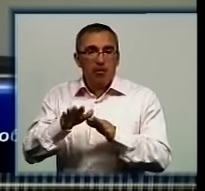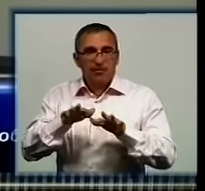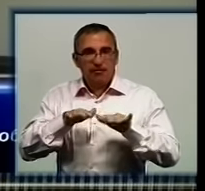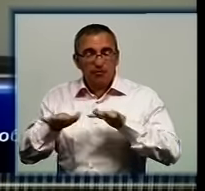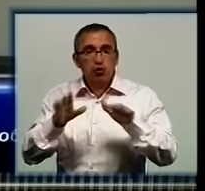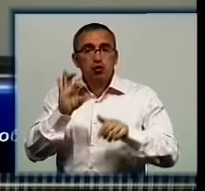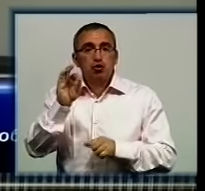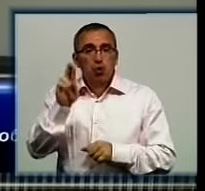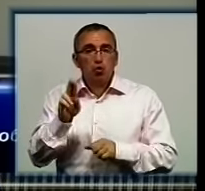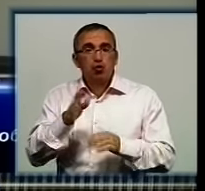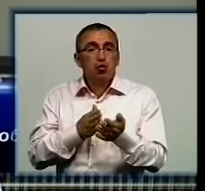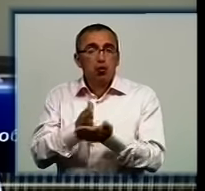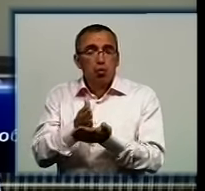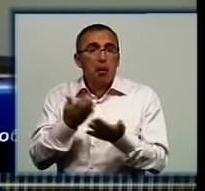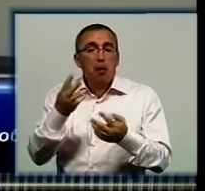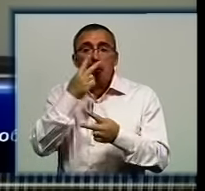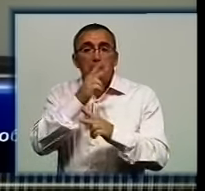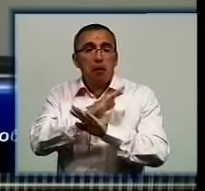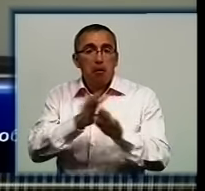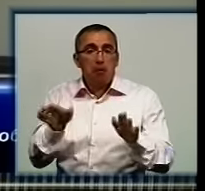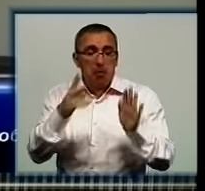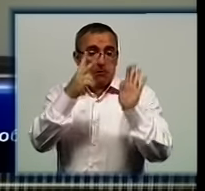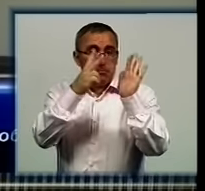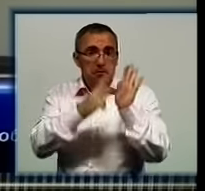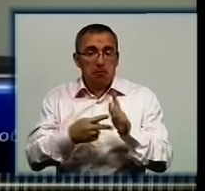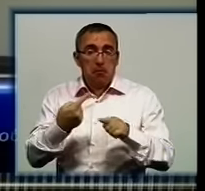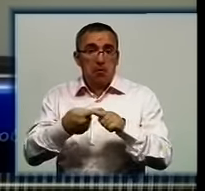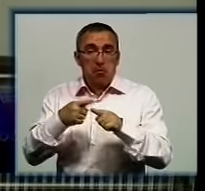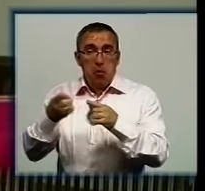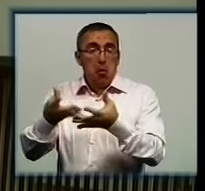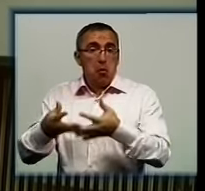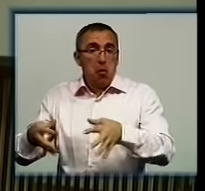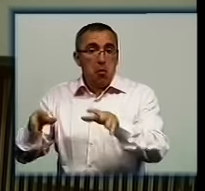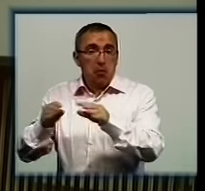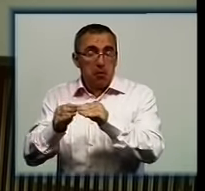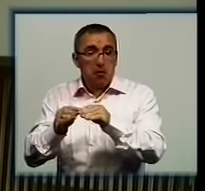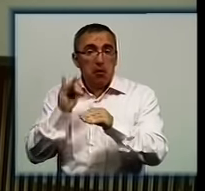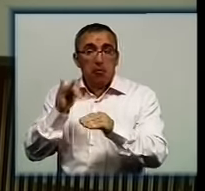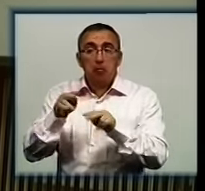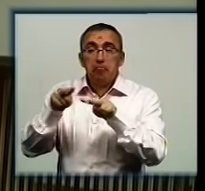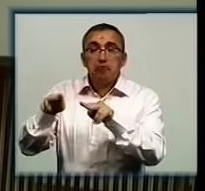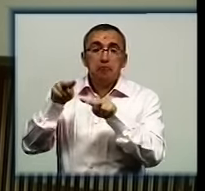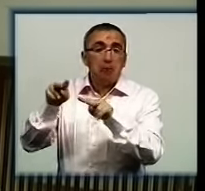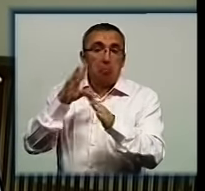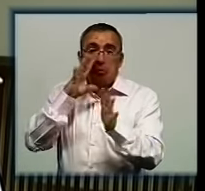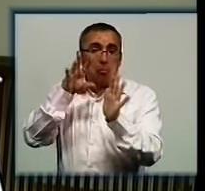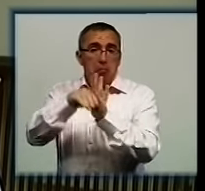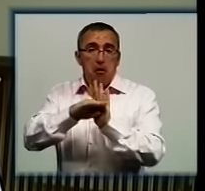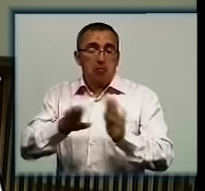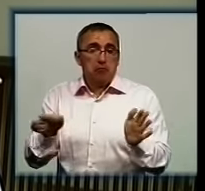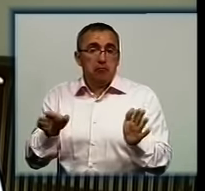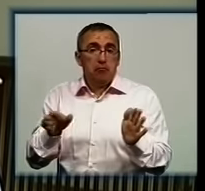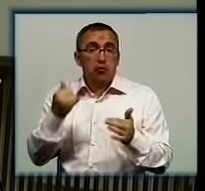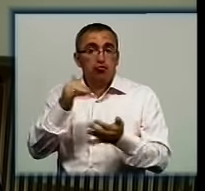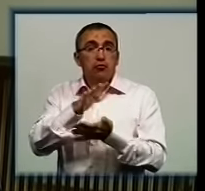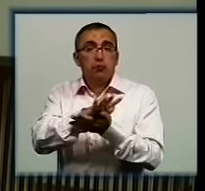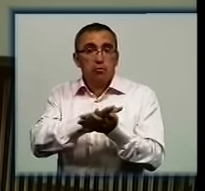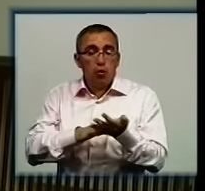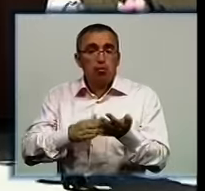соціальних служб, які не бачили впродовж 7 місяців дану родину і до їхнього поля зору вона не потрапляла. На даний час триває